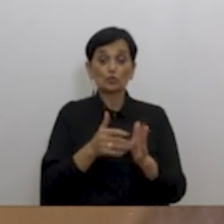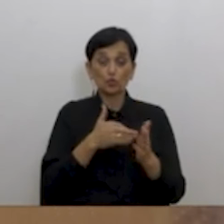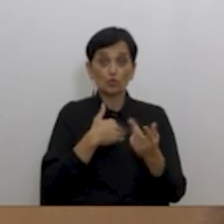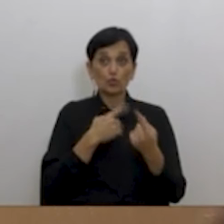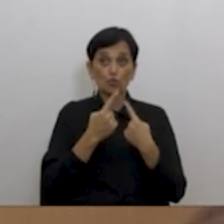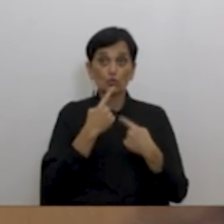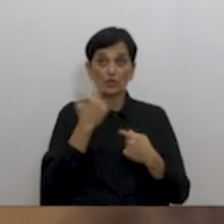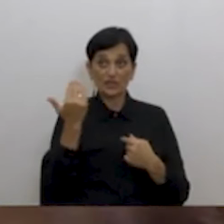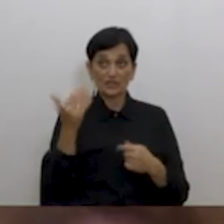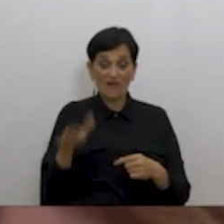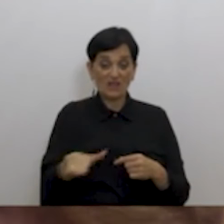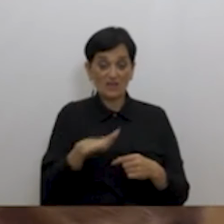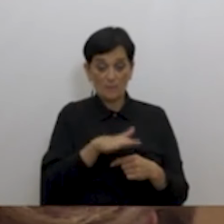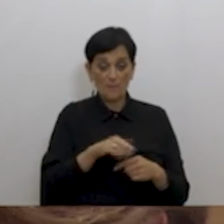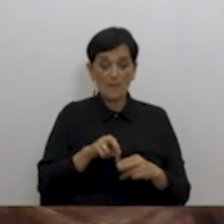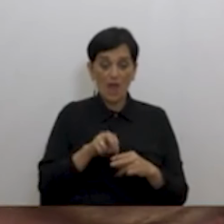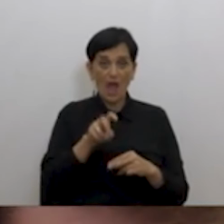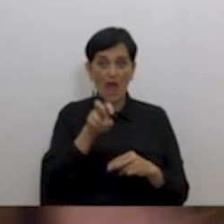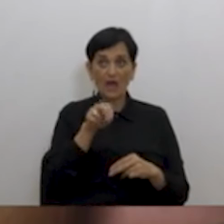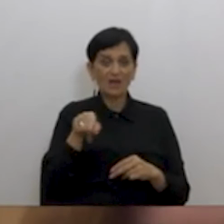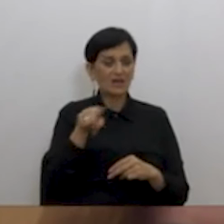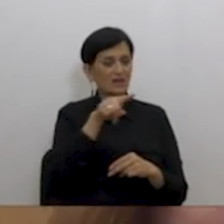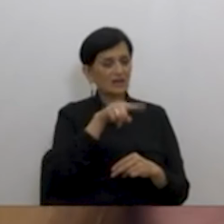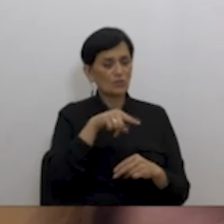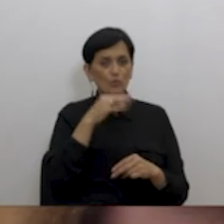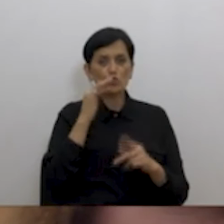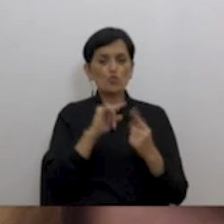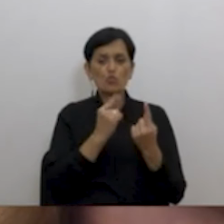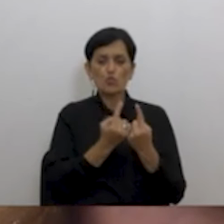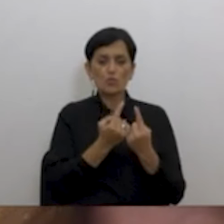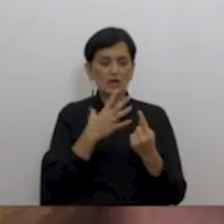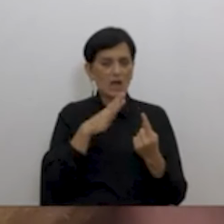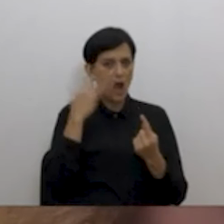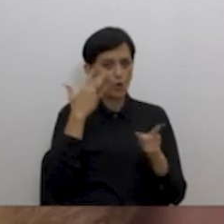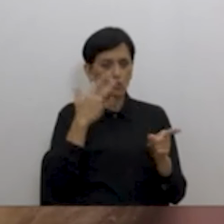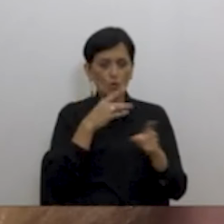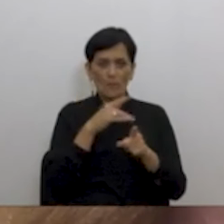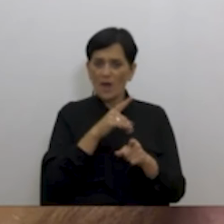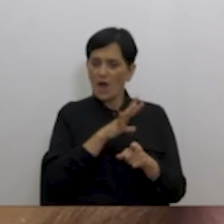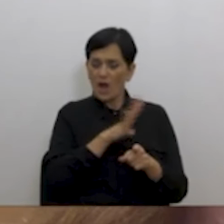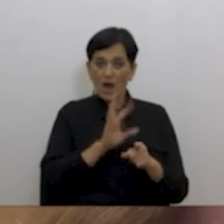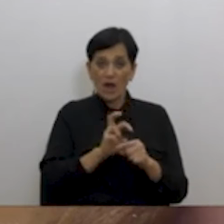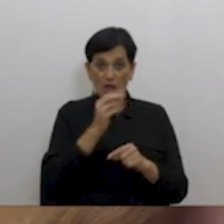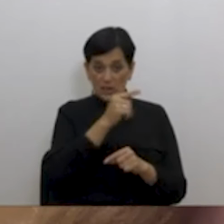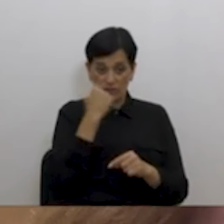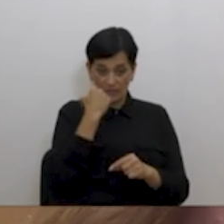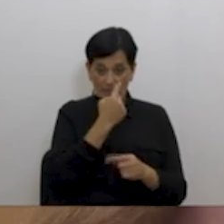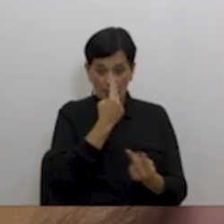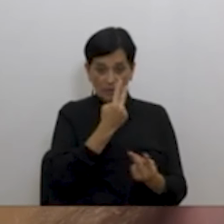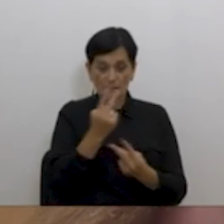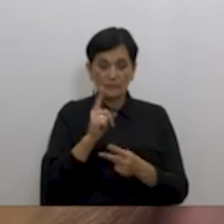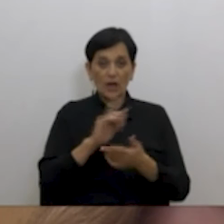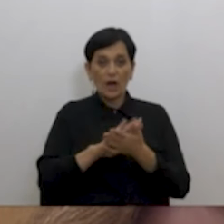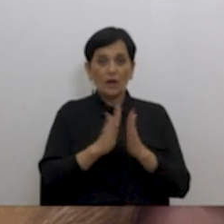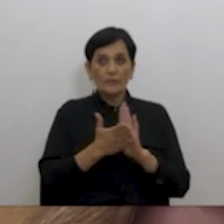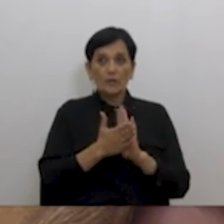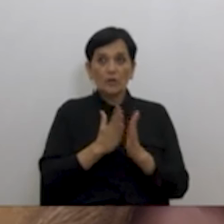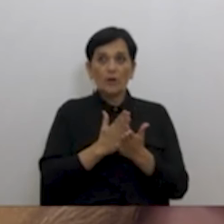თქვენი ფეხით აბრძანდით იქ არც ერთი არ ყოფილა უმრავლესობიდან ქართული ოსნებიდან ასული და თქვენი თვალით ნახოთ რა მდგომარეობაშია ეს ხალხი